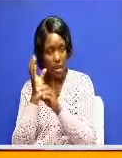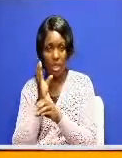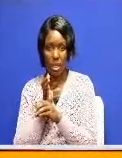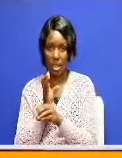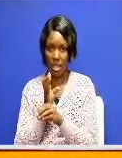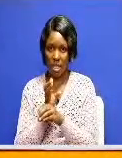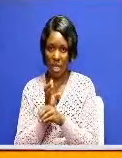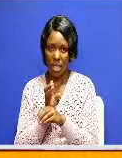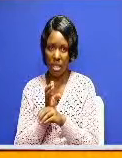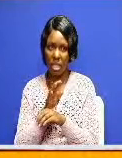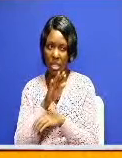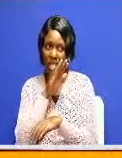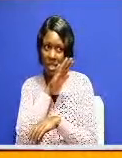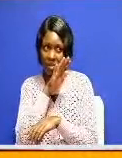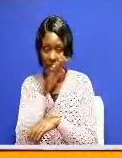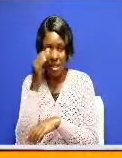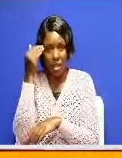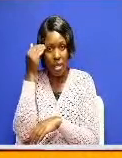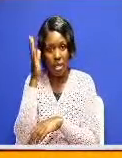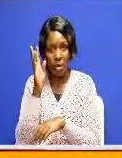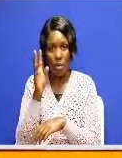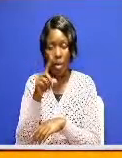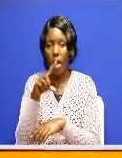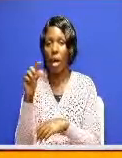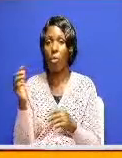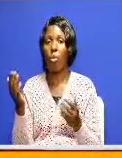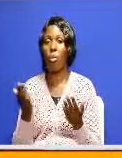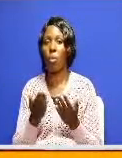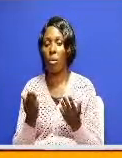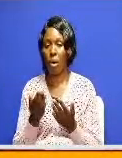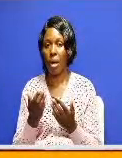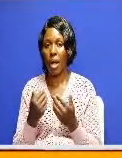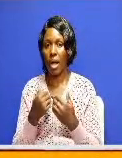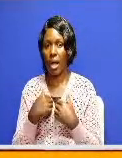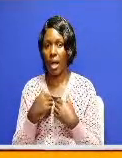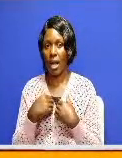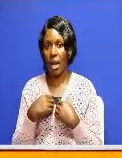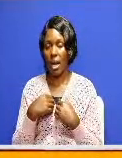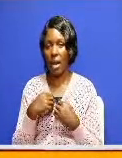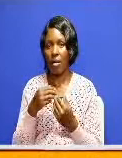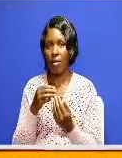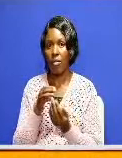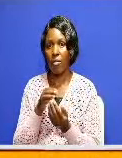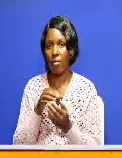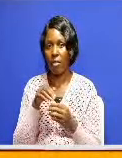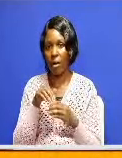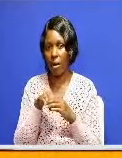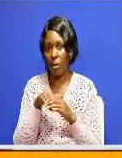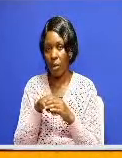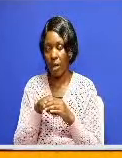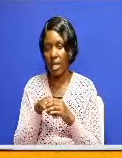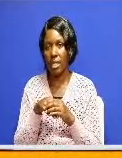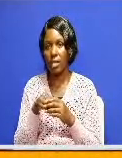sina mali nitaenda. Ile kibeti ilikuwa na pesa, nilikuwa nimeenda na siko nimepewa 100,000. Iyo pesa ilienda na iyo